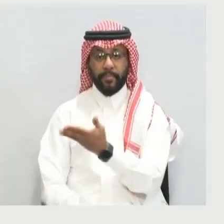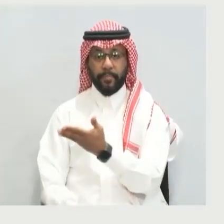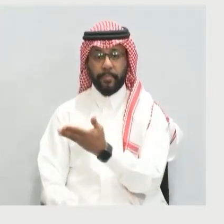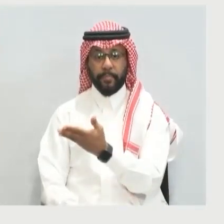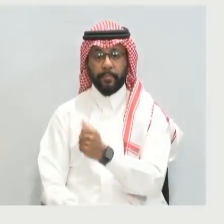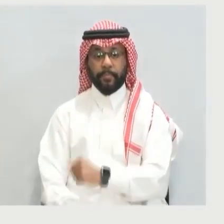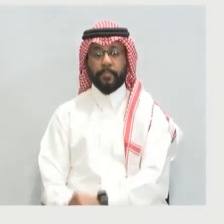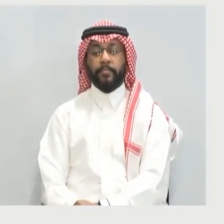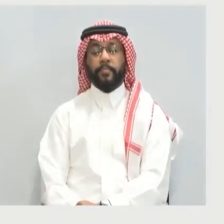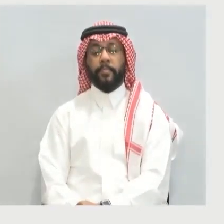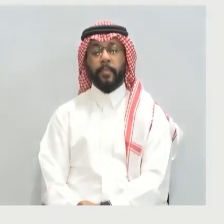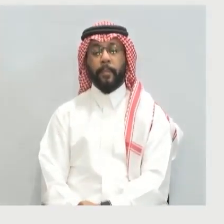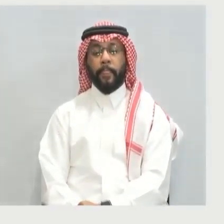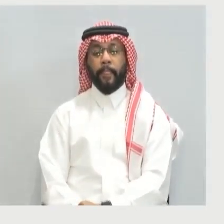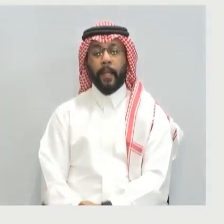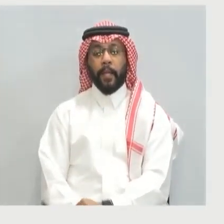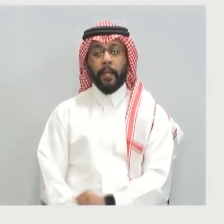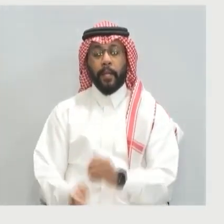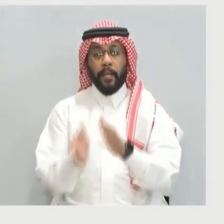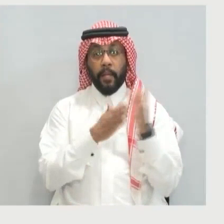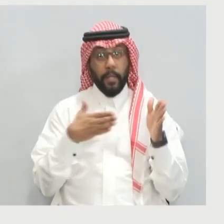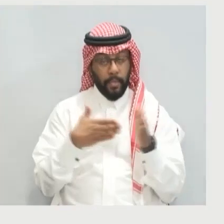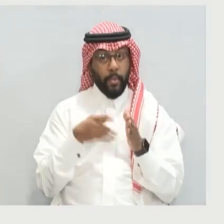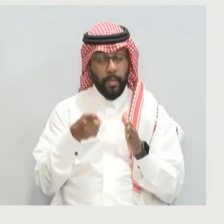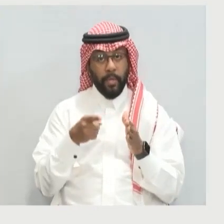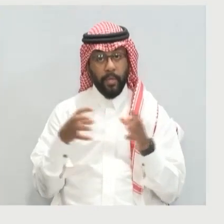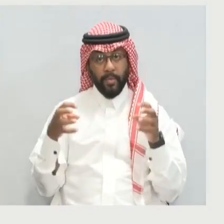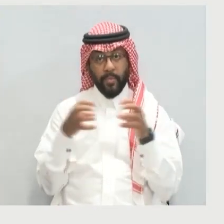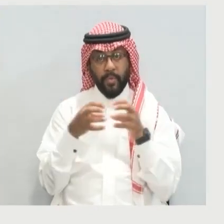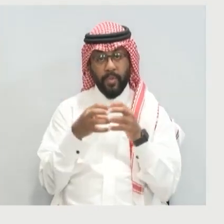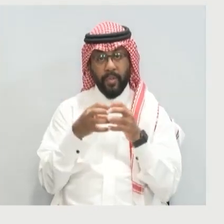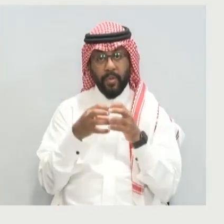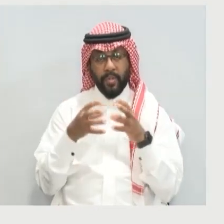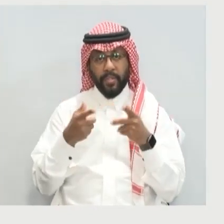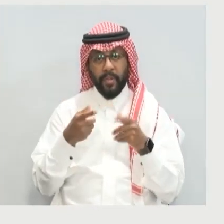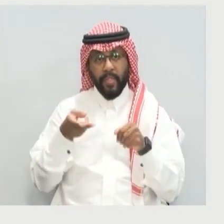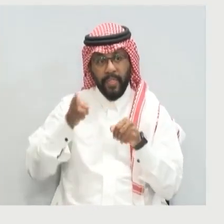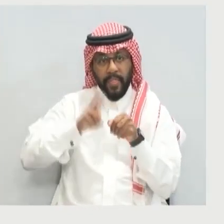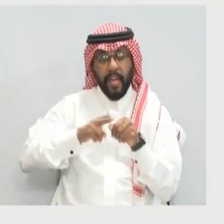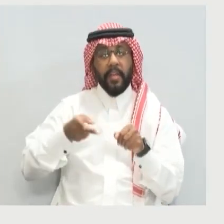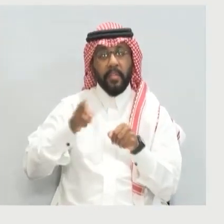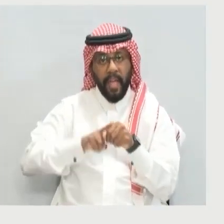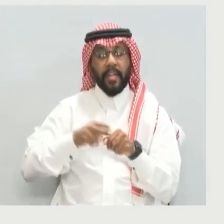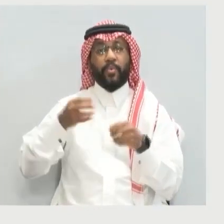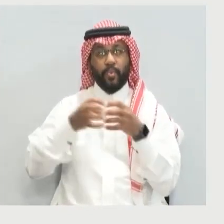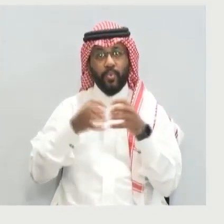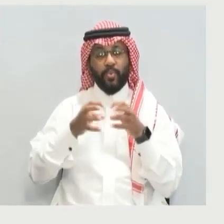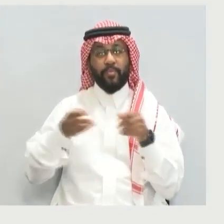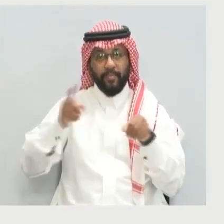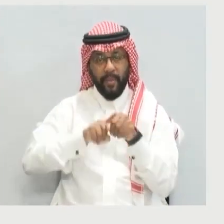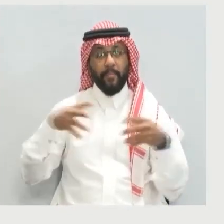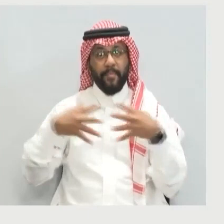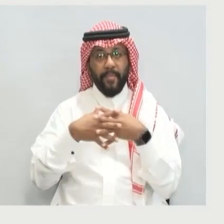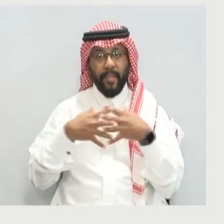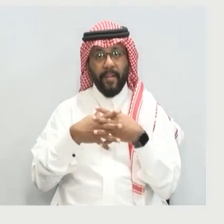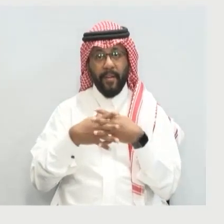جديده كذلك قلنا ان الناتيجه لذلك قد يؤدي المعقد المنشط لتكوين مواد او حتى العوده لتكوين المواد المتفاعله